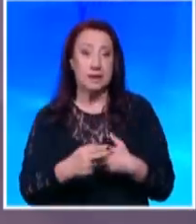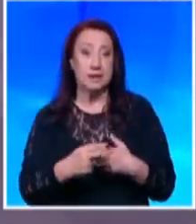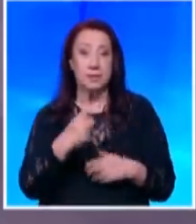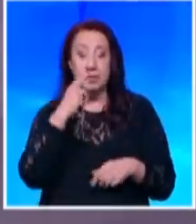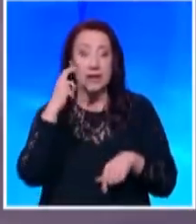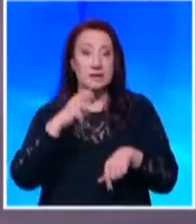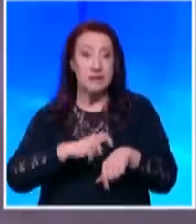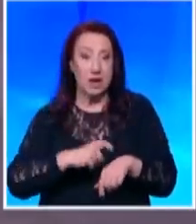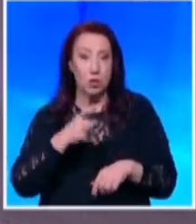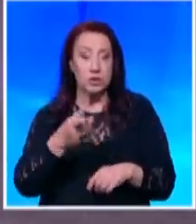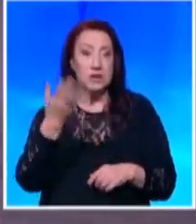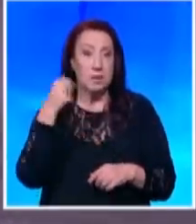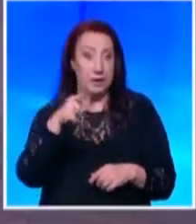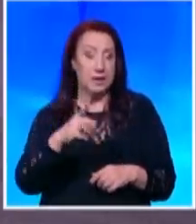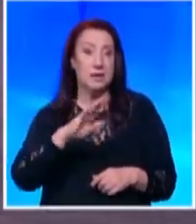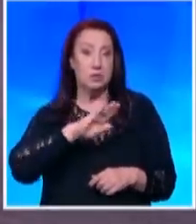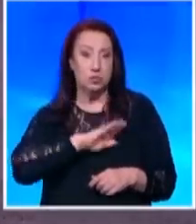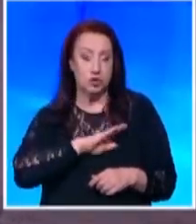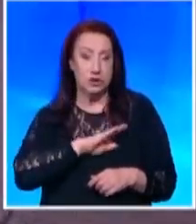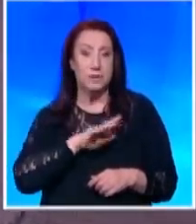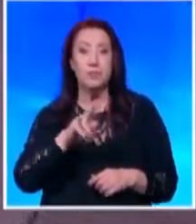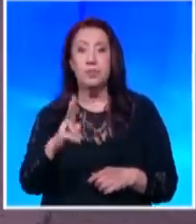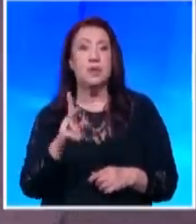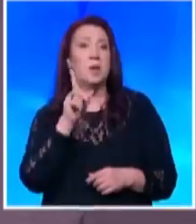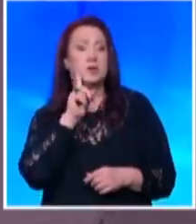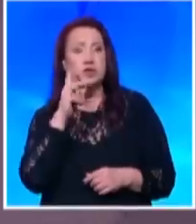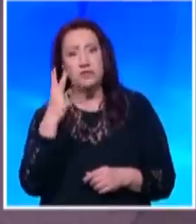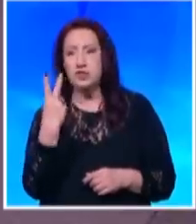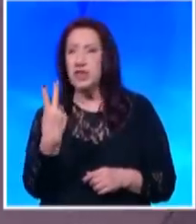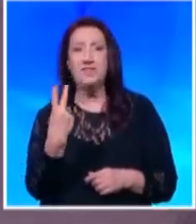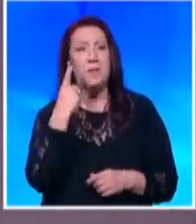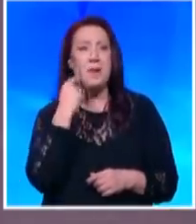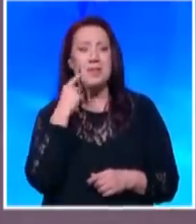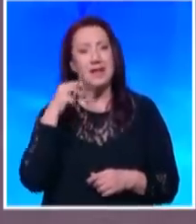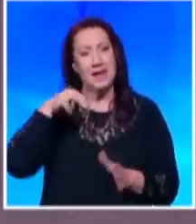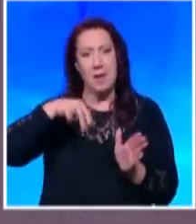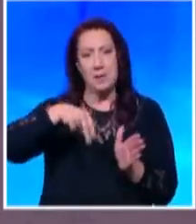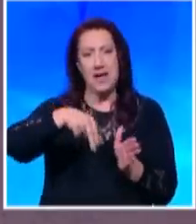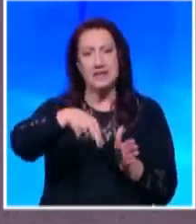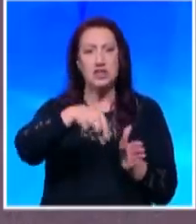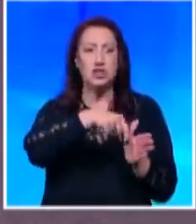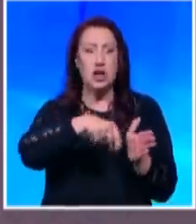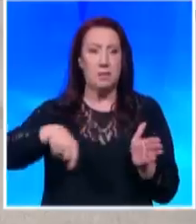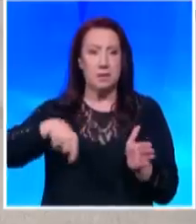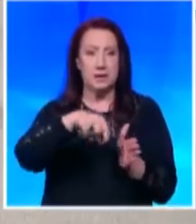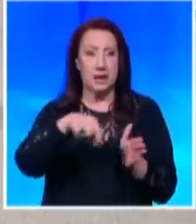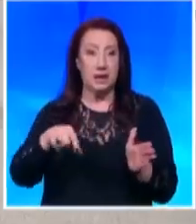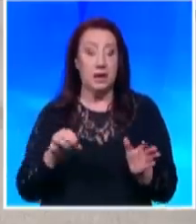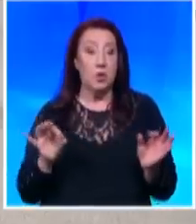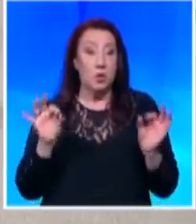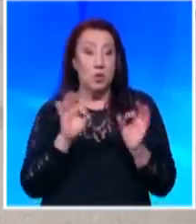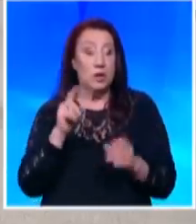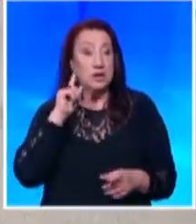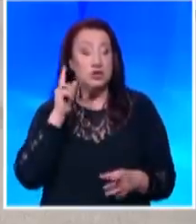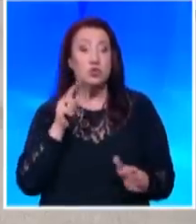сина си, Благовест и приятелката му виждат двамата младежи да пресичат пешеходната пътека. Нито чух звук от спирачки,